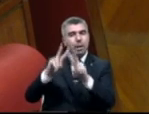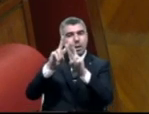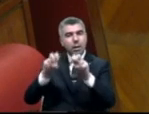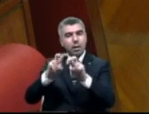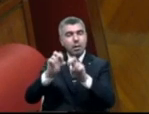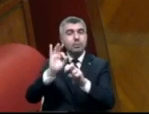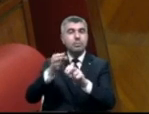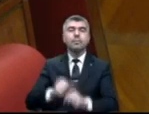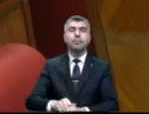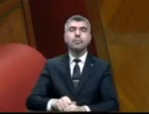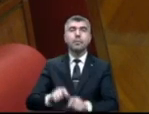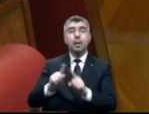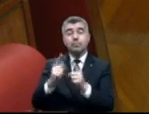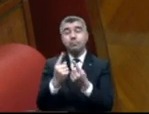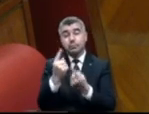ديالها، لأنه في بعض الأحيان